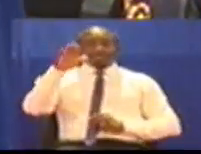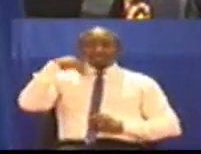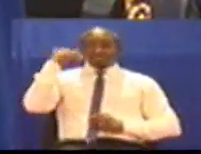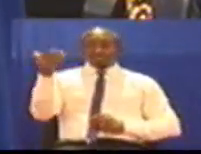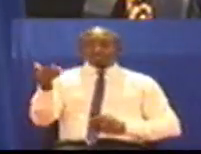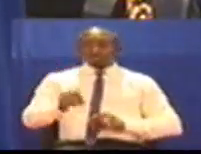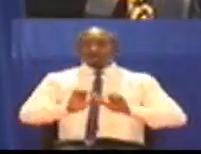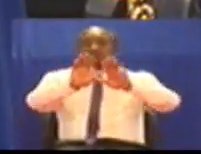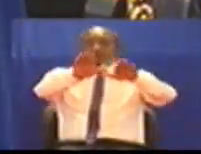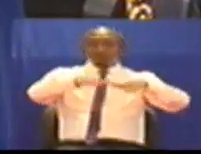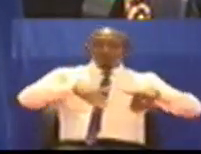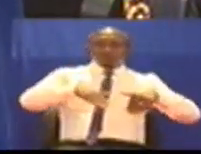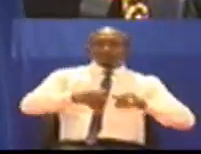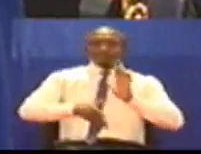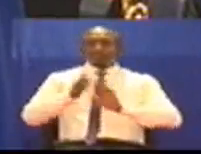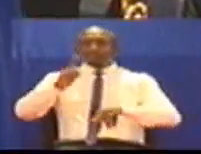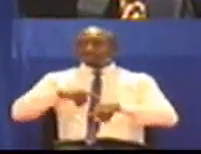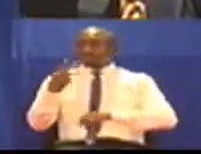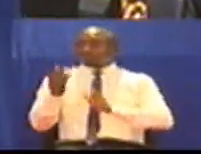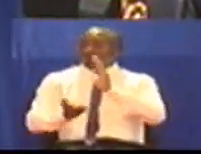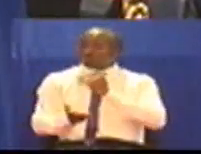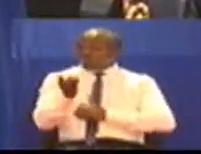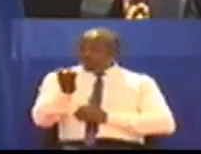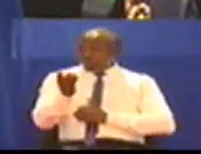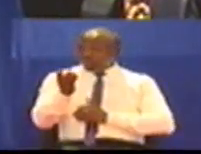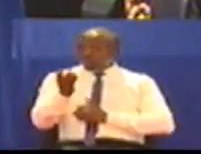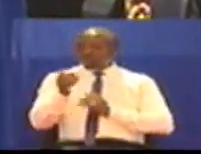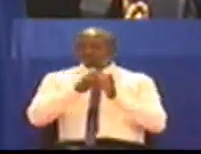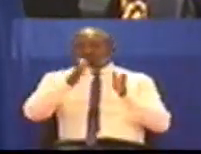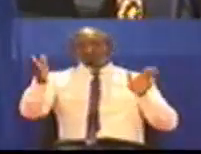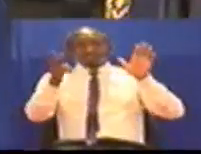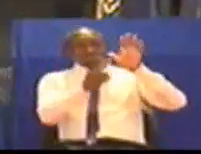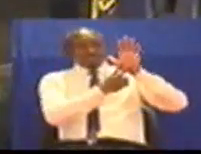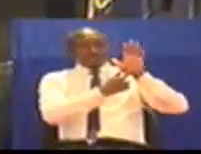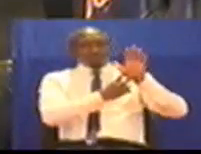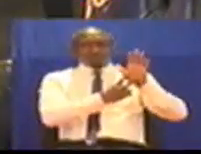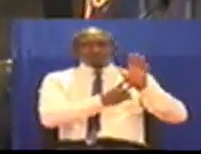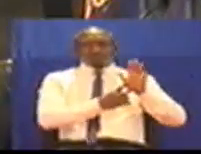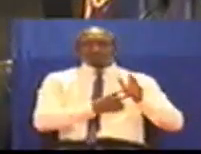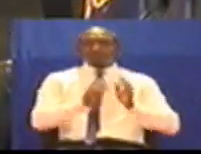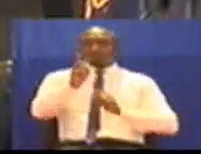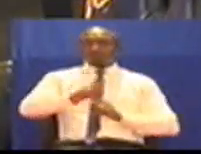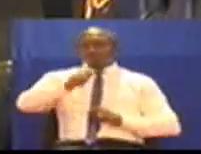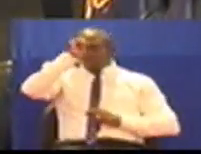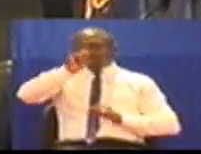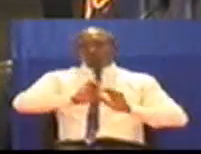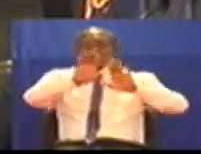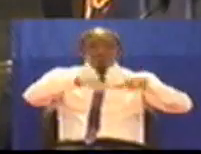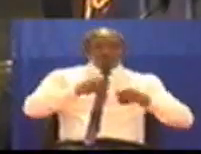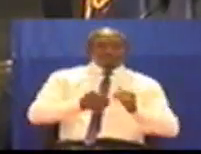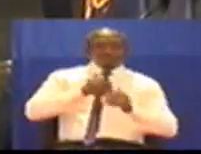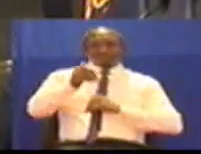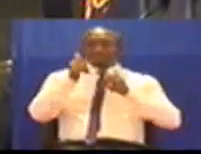bunge litakuwa kuanzia saa 3 asubuhi mpaka saa 7. Kwa hivyo waheshimiwa bunge, baada ya